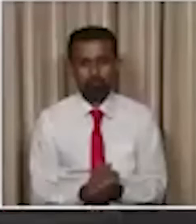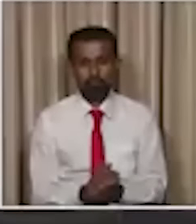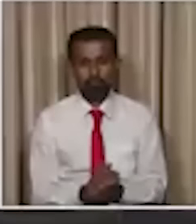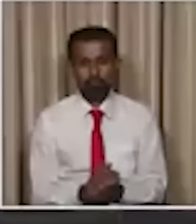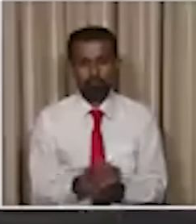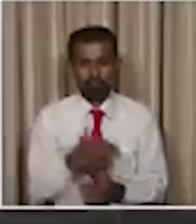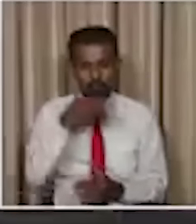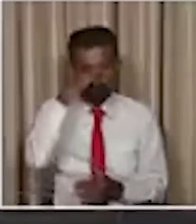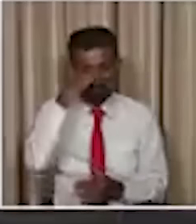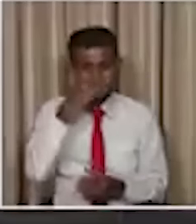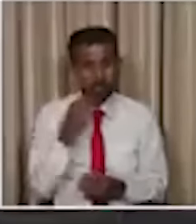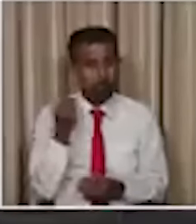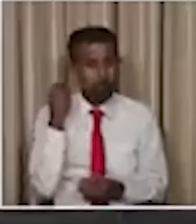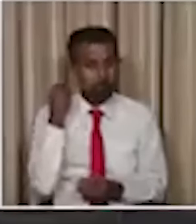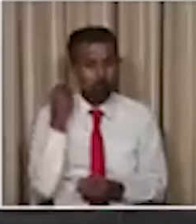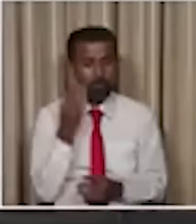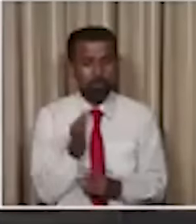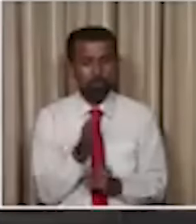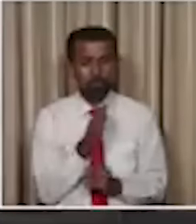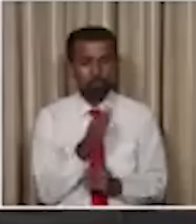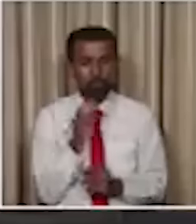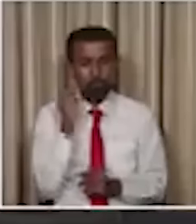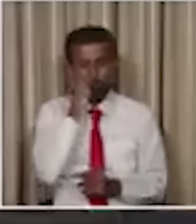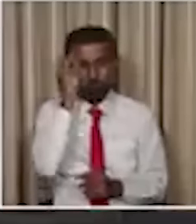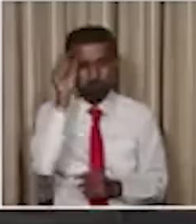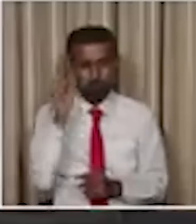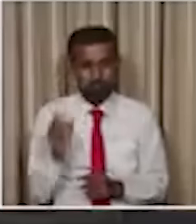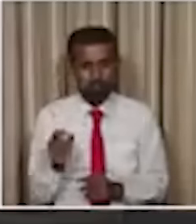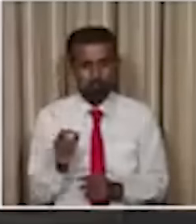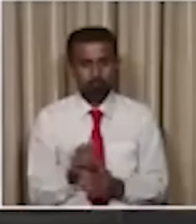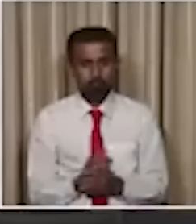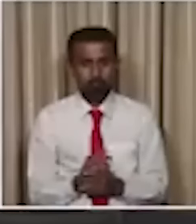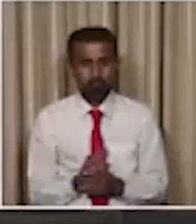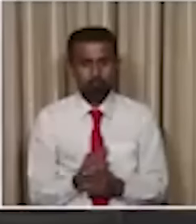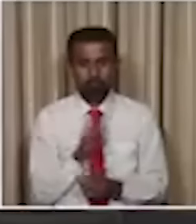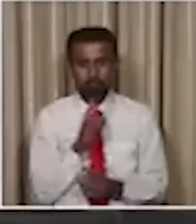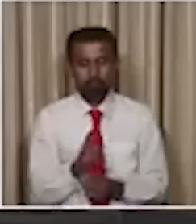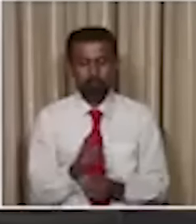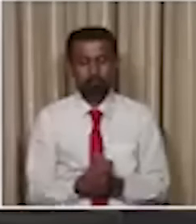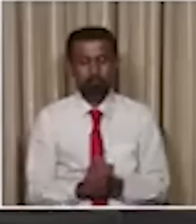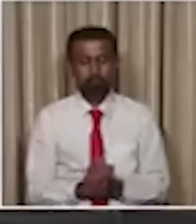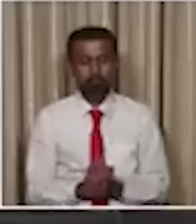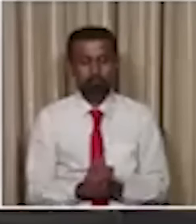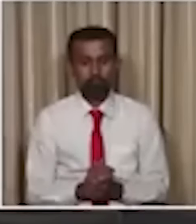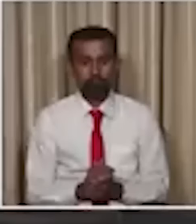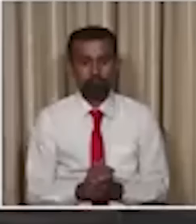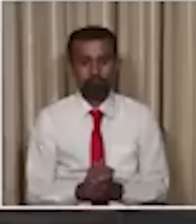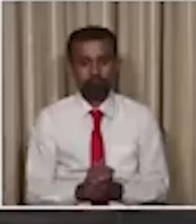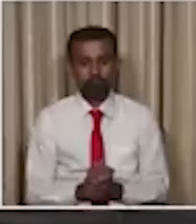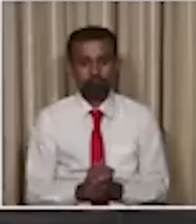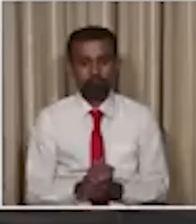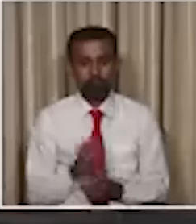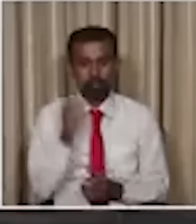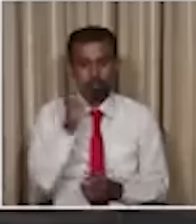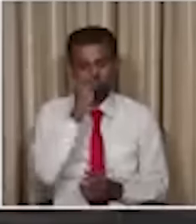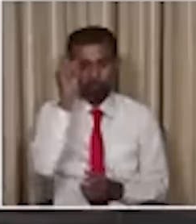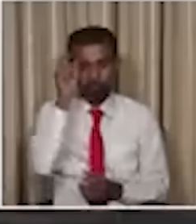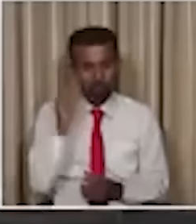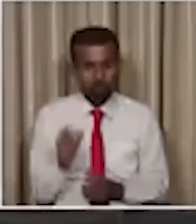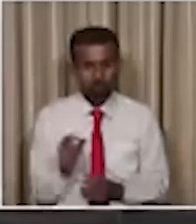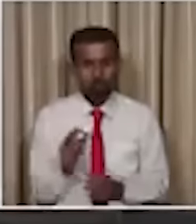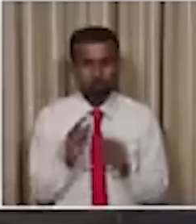පාස්කු ප්‍රහාරයේ මෑතකදී හිටපු ජනාධිපති මෛත්‍රීපාල සිරිසේන මැතිතුමා කියපු එක. දැන් මෛත්‍රීපාල සිරිසේන